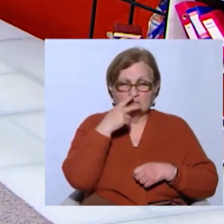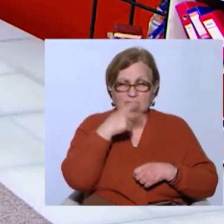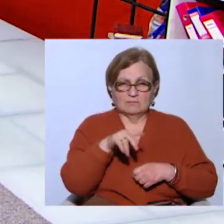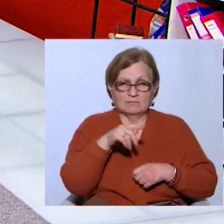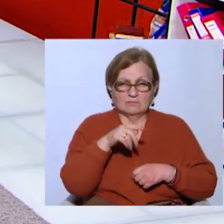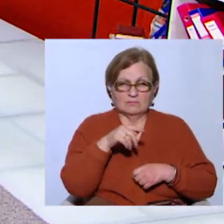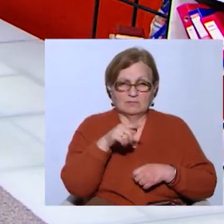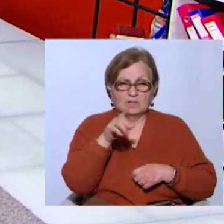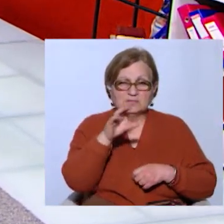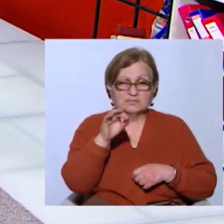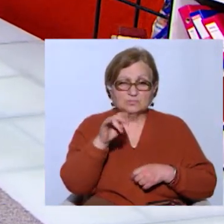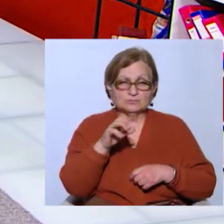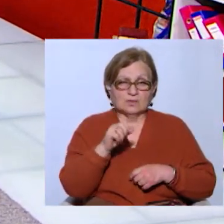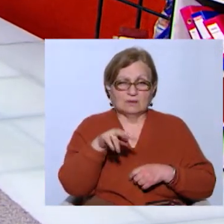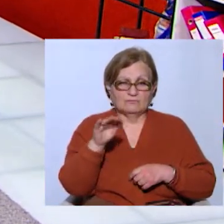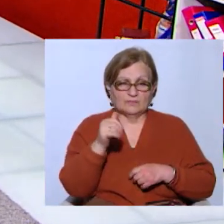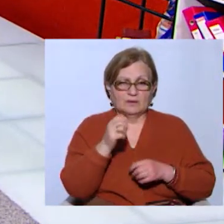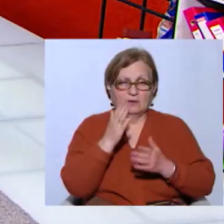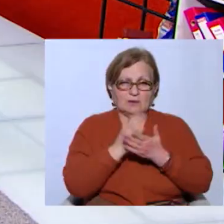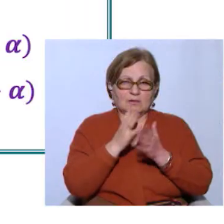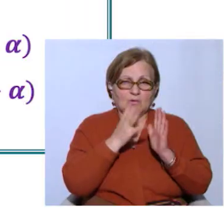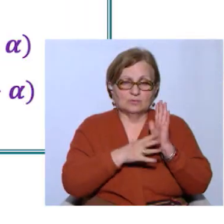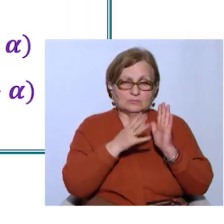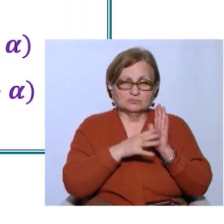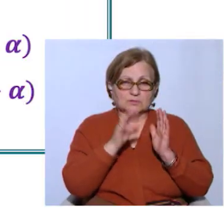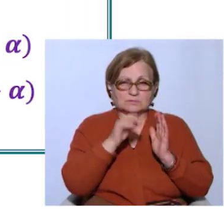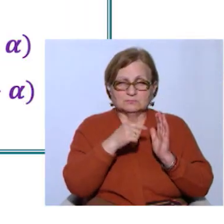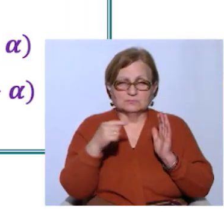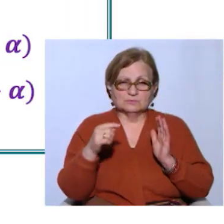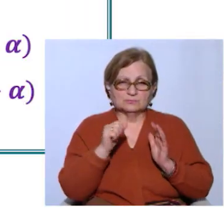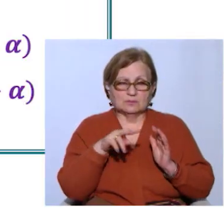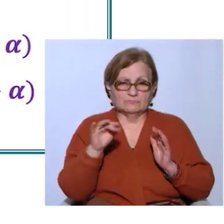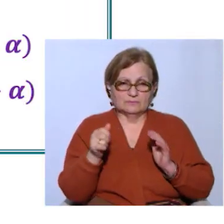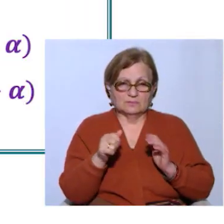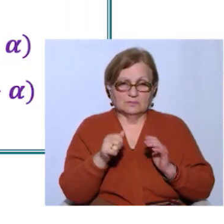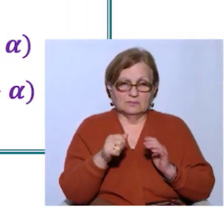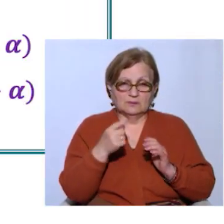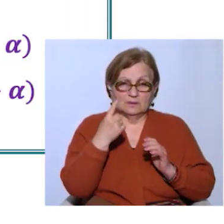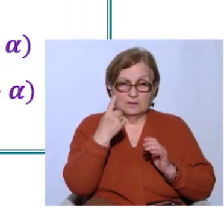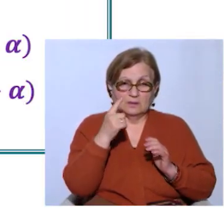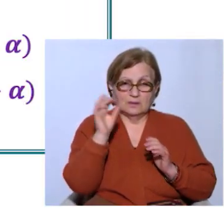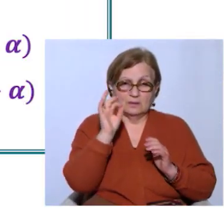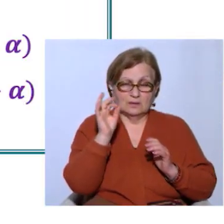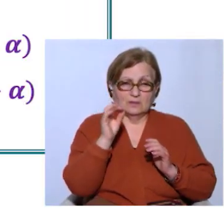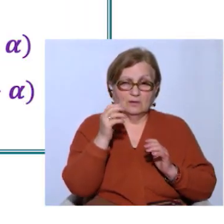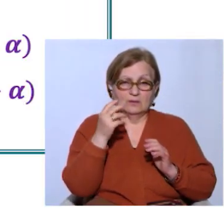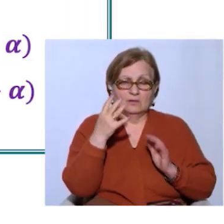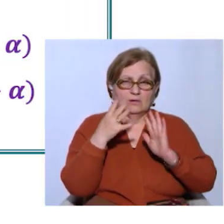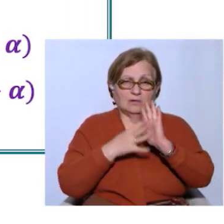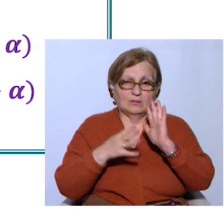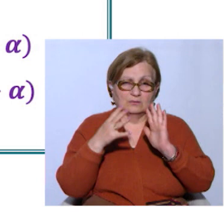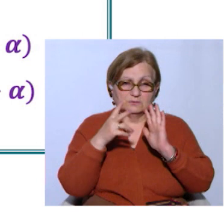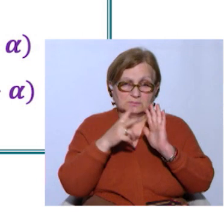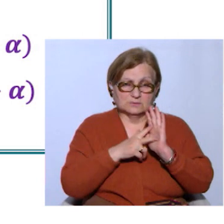რომ სინუს ალფა არის კოსინუს 90 გრადუს მინუს ალფა. ანუ 1 გრადუსიანი კუთხის სინუსი და